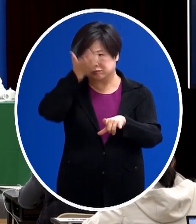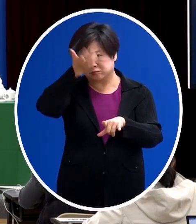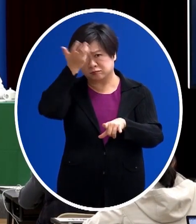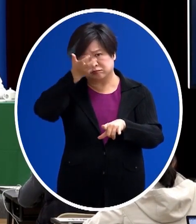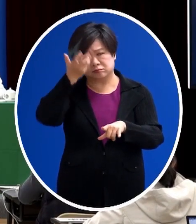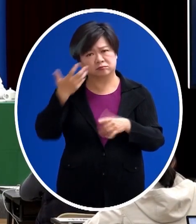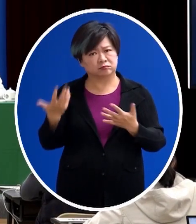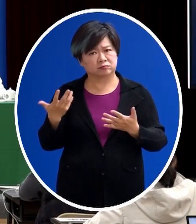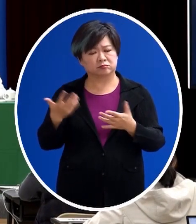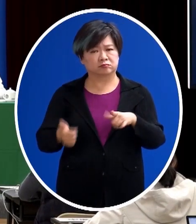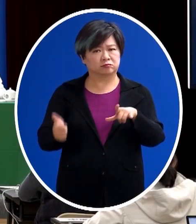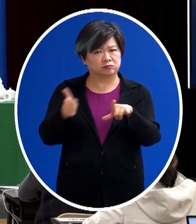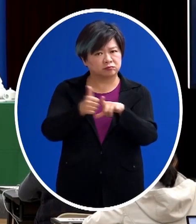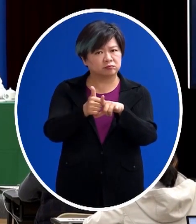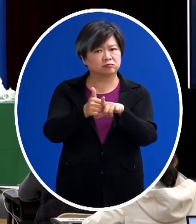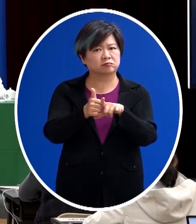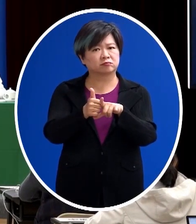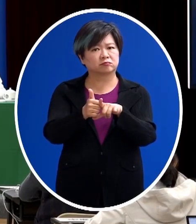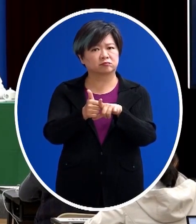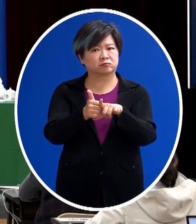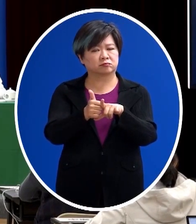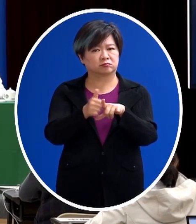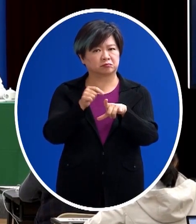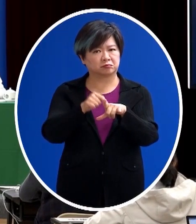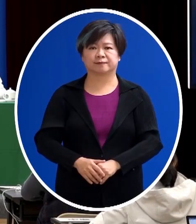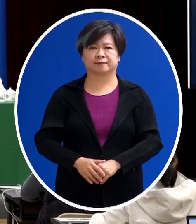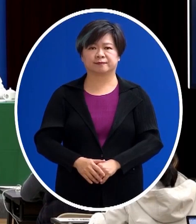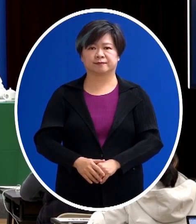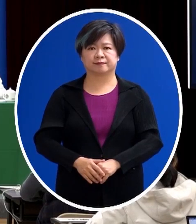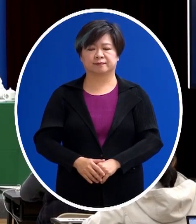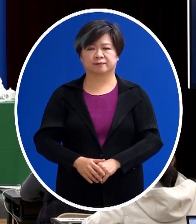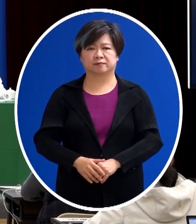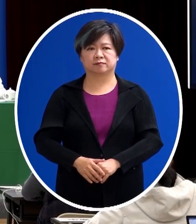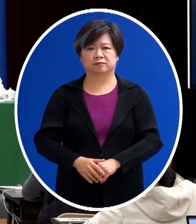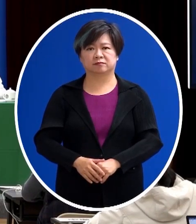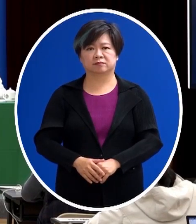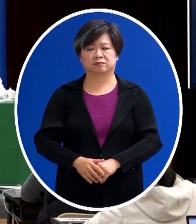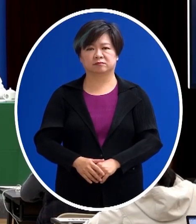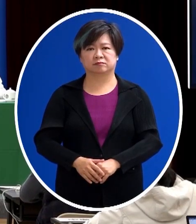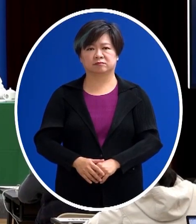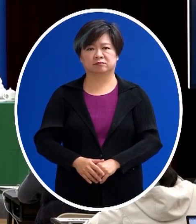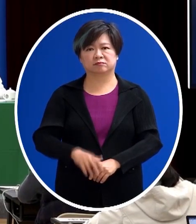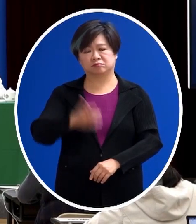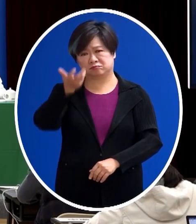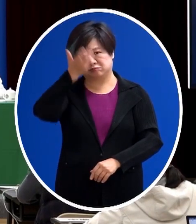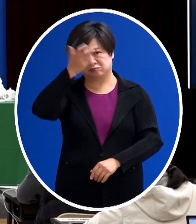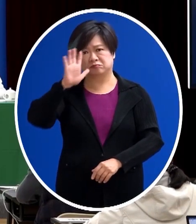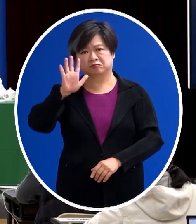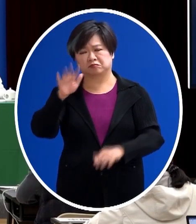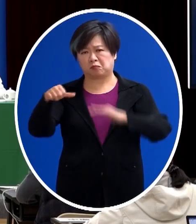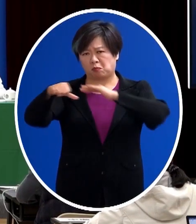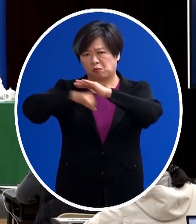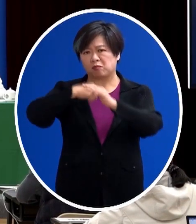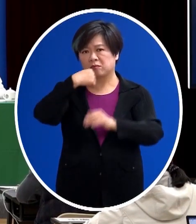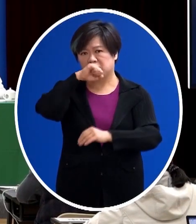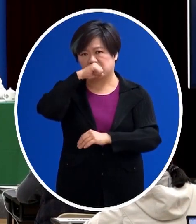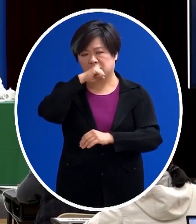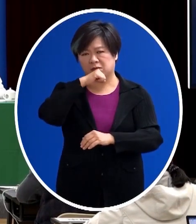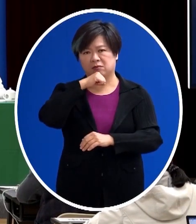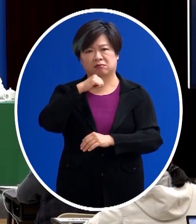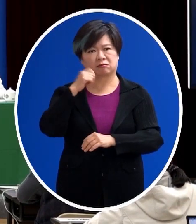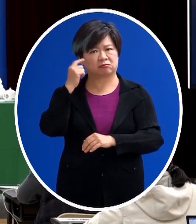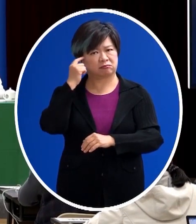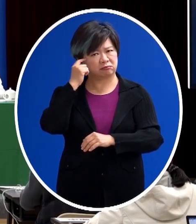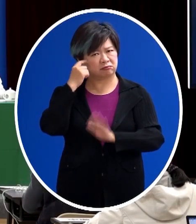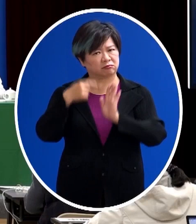了，还是说在登机在机上才开始发烧？有发烧的旅客来到台湾，那是不是代表说我们之